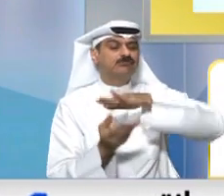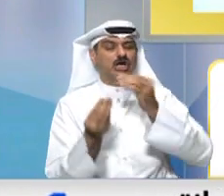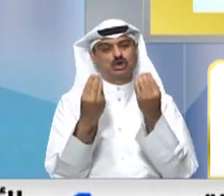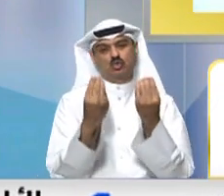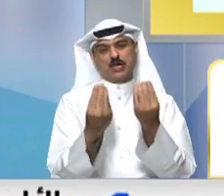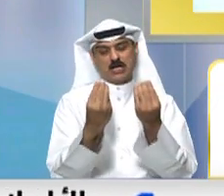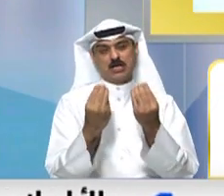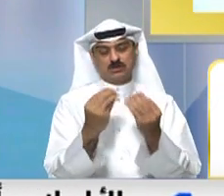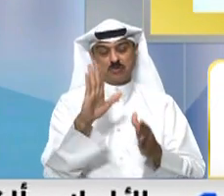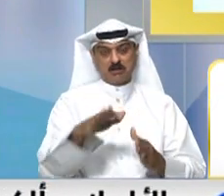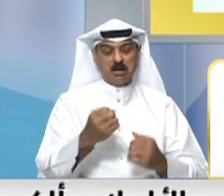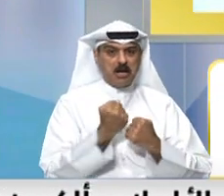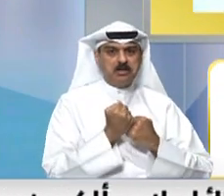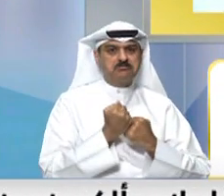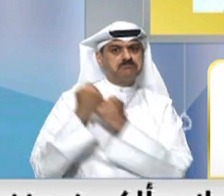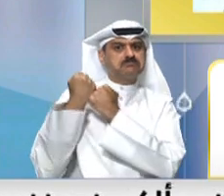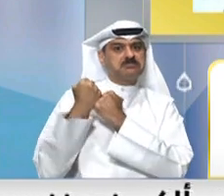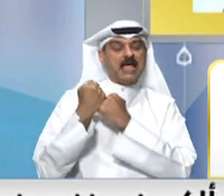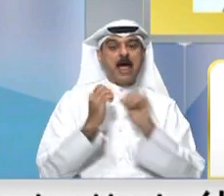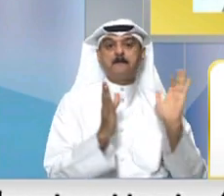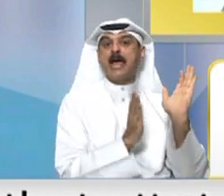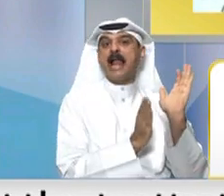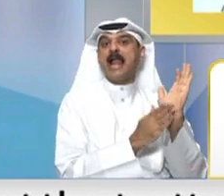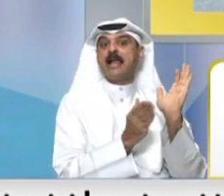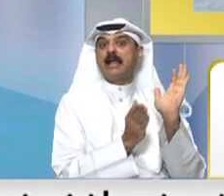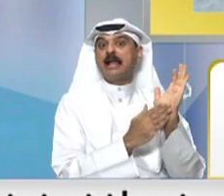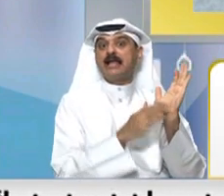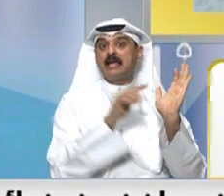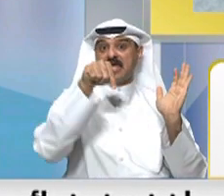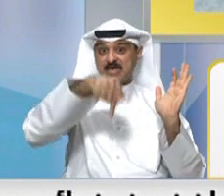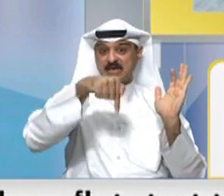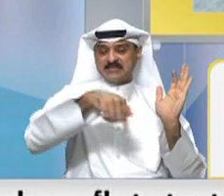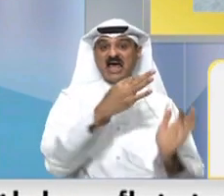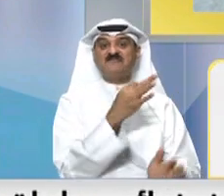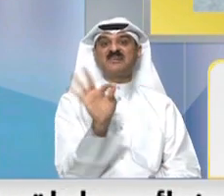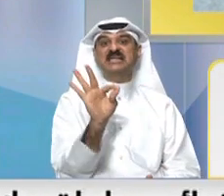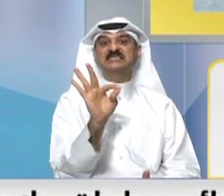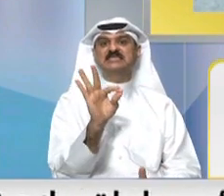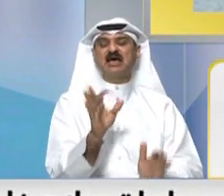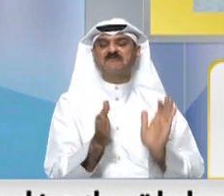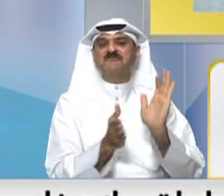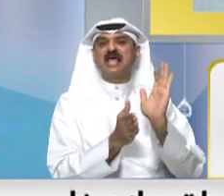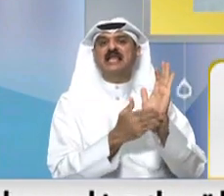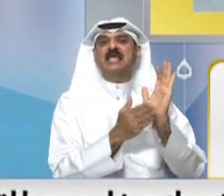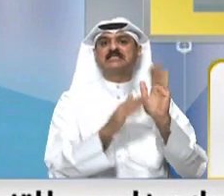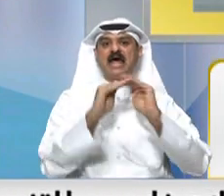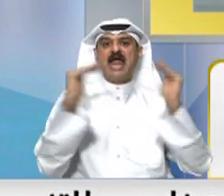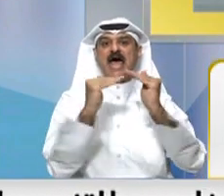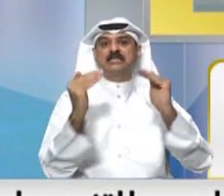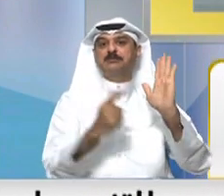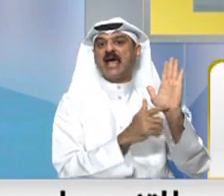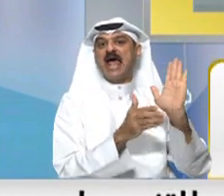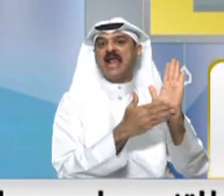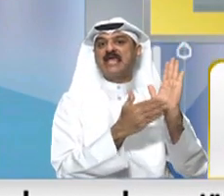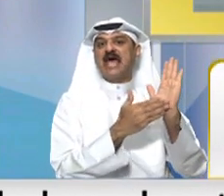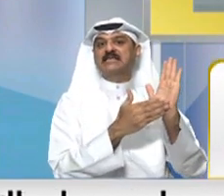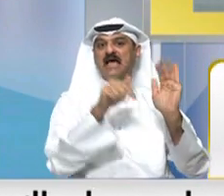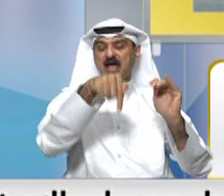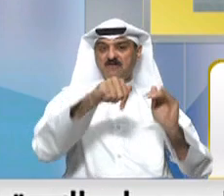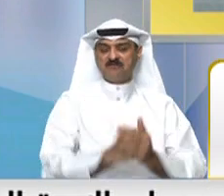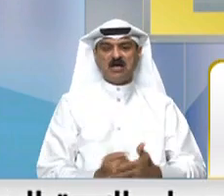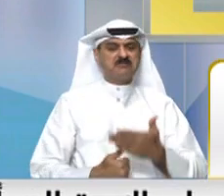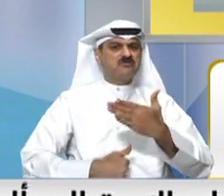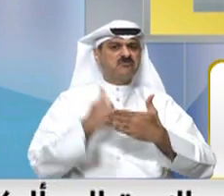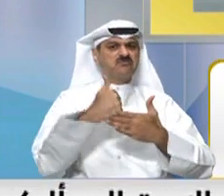يحظى فيه الآن اليسار الأوروبي أو اليسار الفرنسي بالتحديد أيضا في مسألة حرب غزة وتأييده لوقف